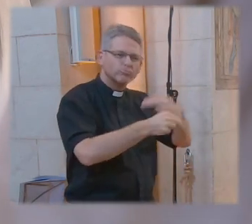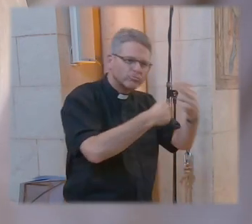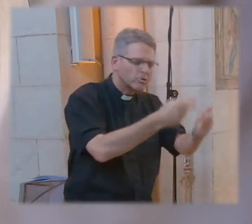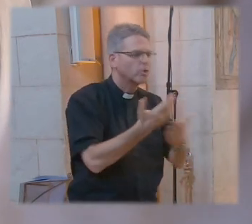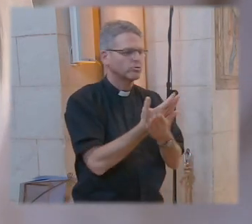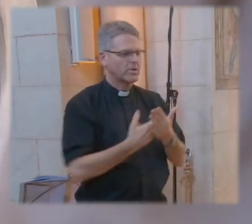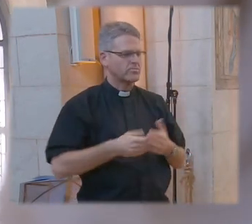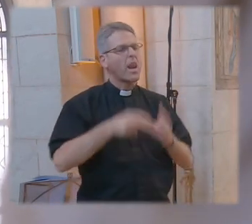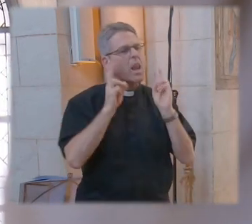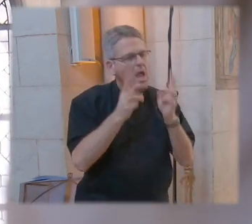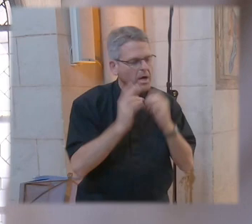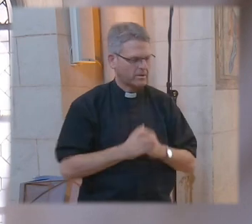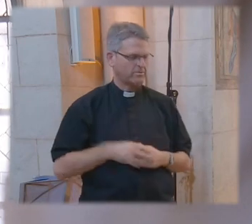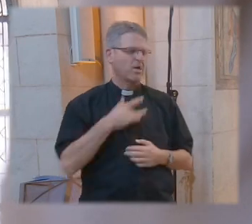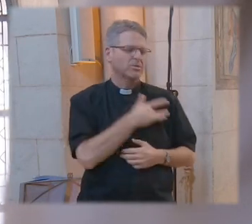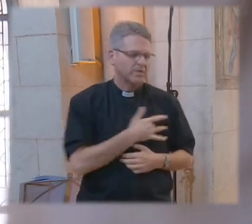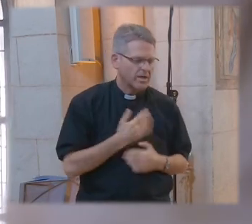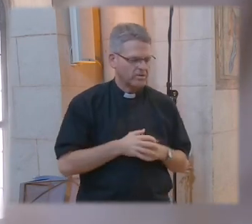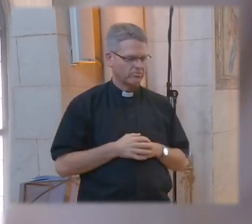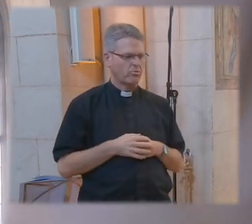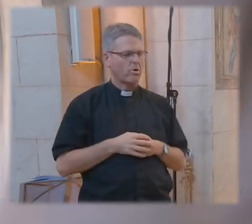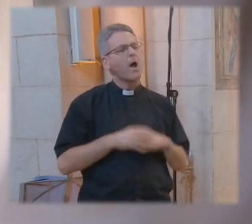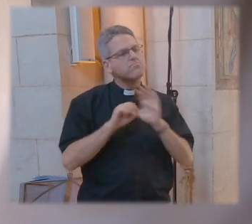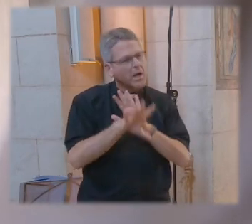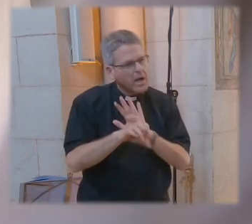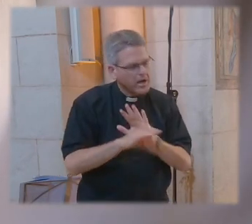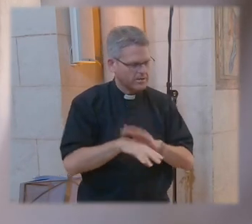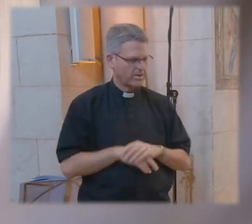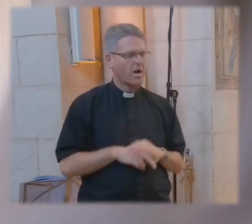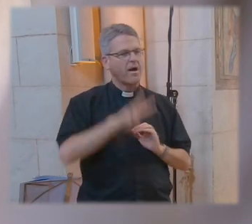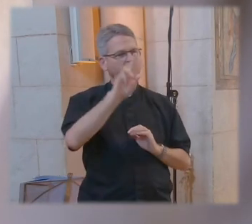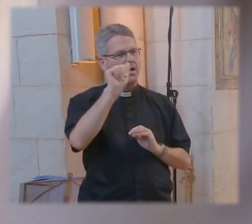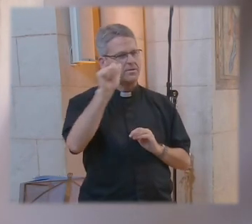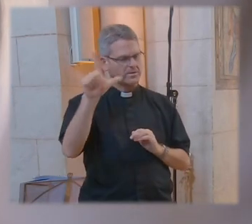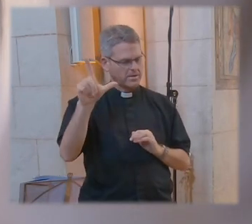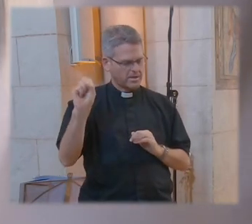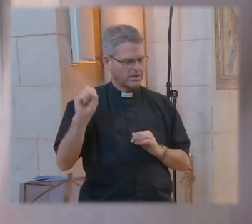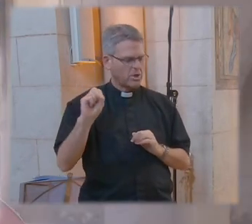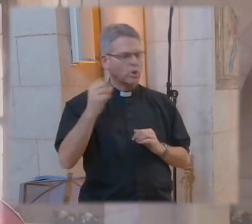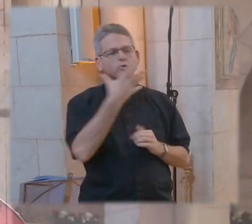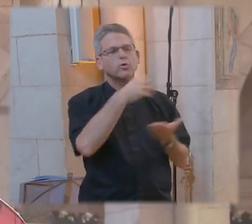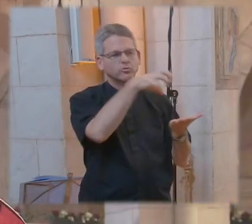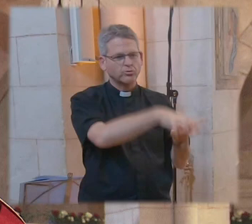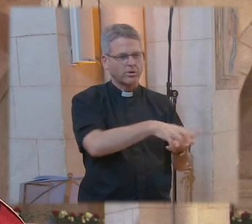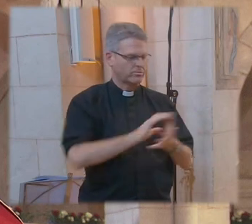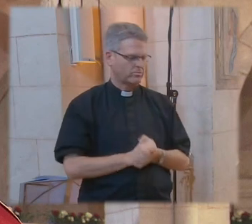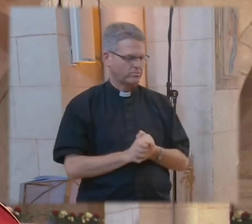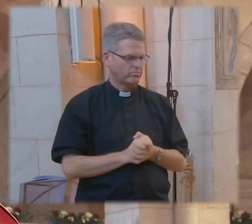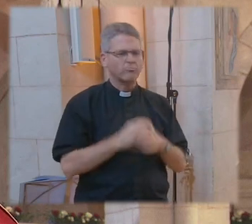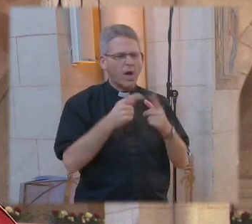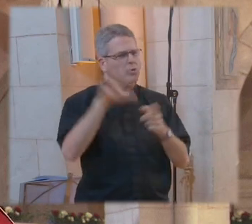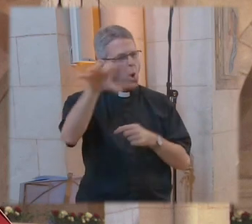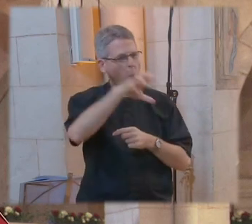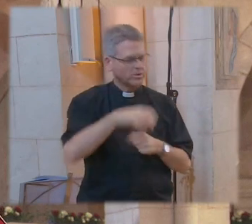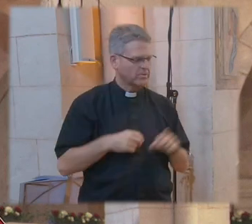als Exerzitienbegleiter und Wallfahrtsprediger in Fallendar-Schönstadt und in Oberschlesien ist